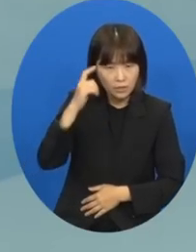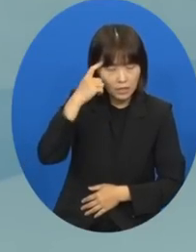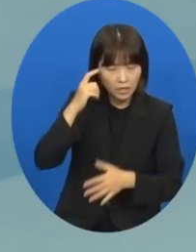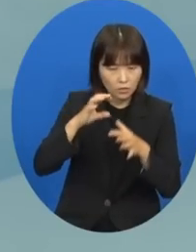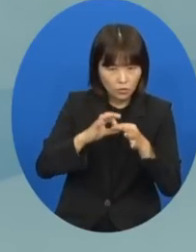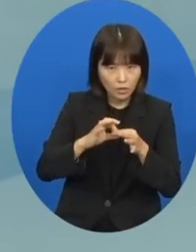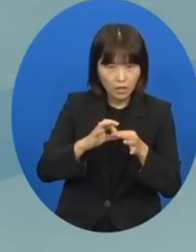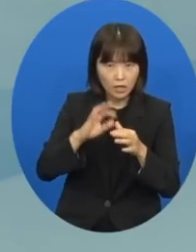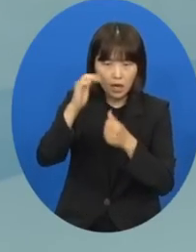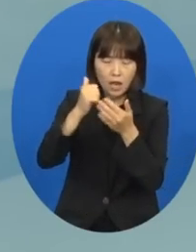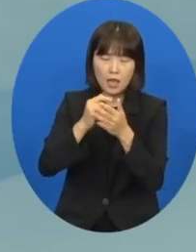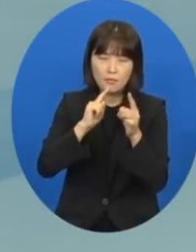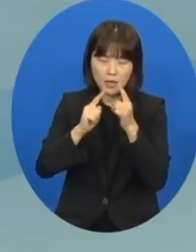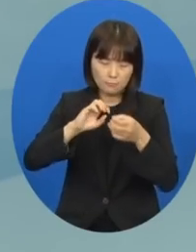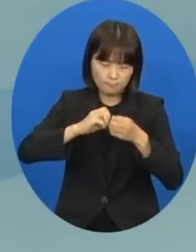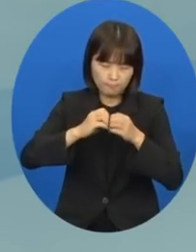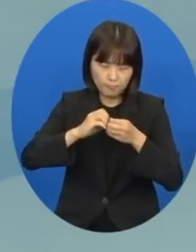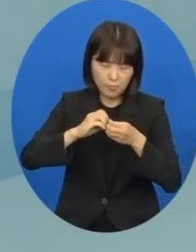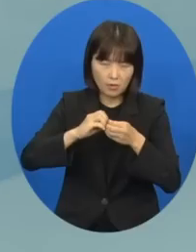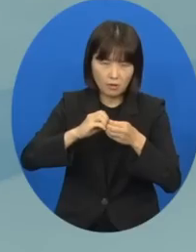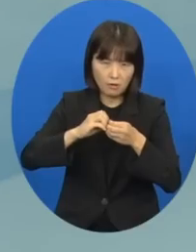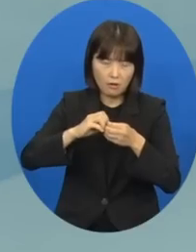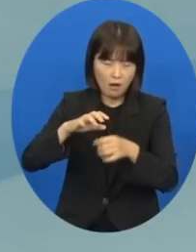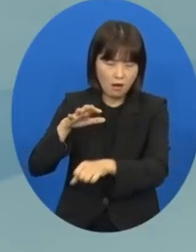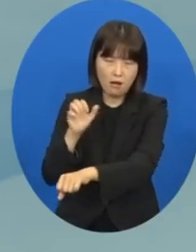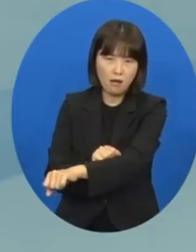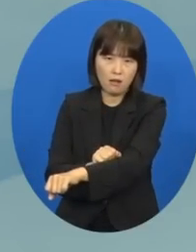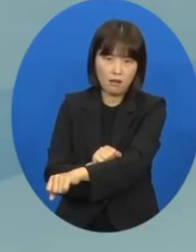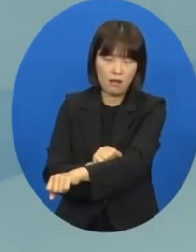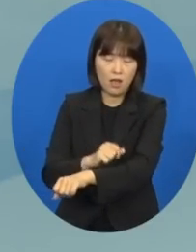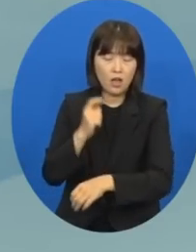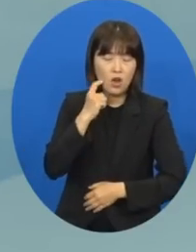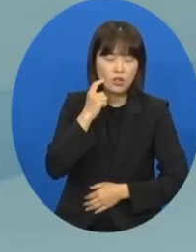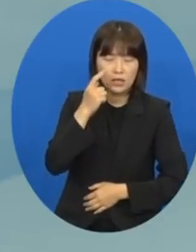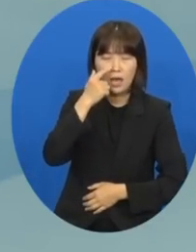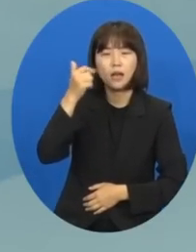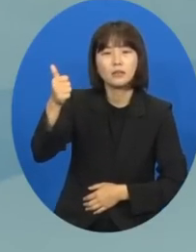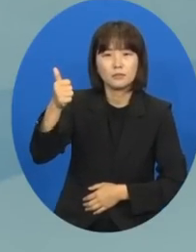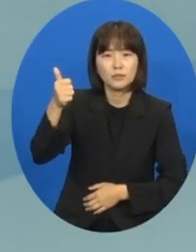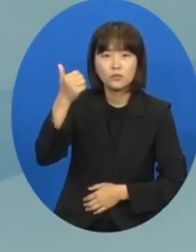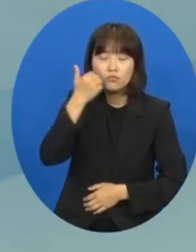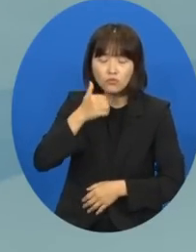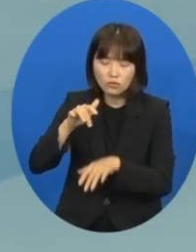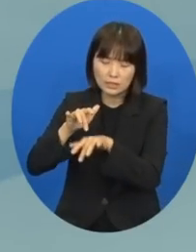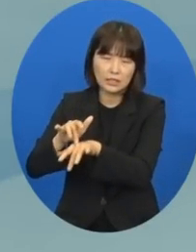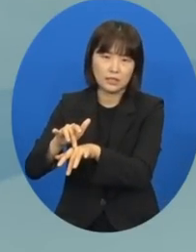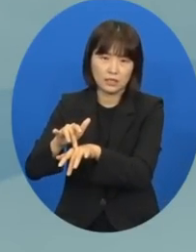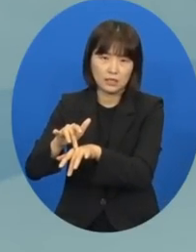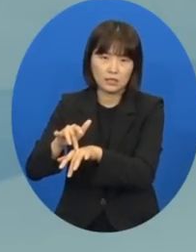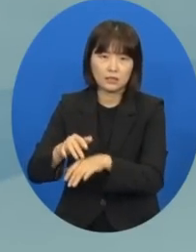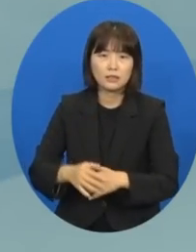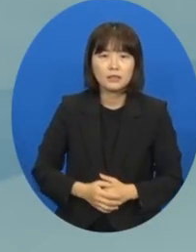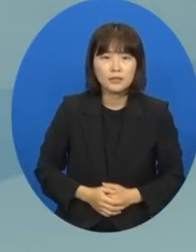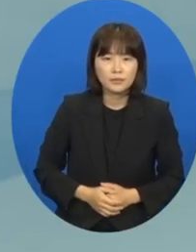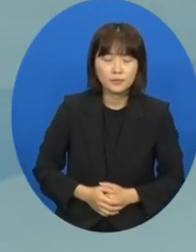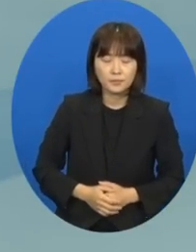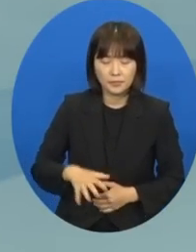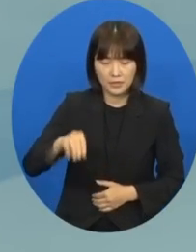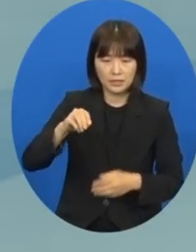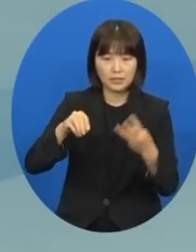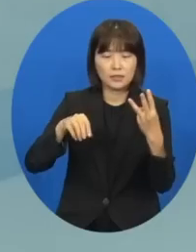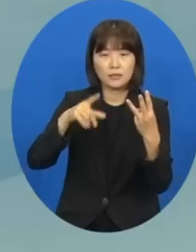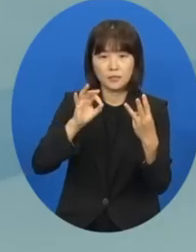말씀을 왜곡시키는 데 달인입니다. 아니, 거짓의 아비라고 했습니다. 너무 그걸 잘해요. 창세기 3장